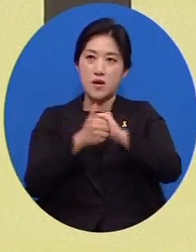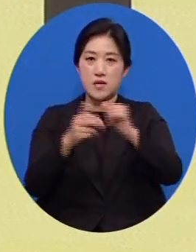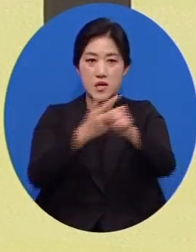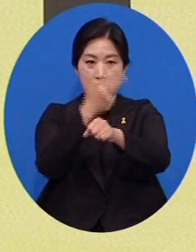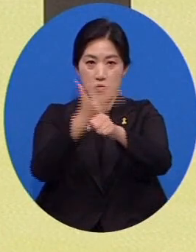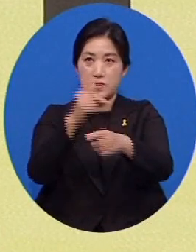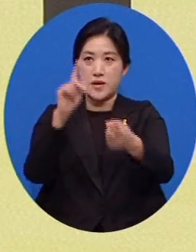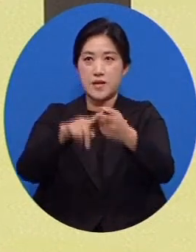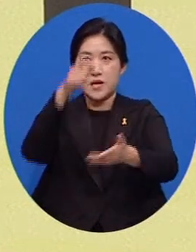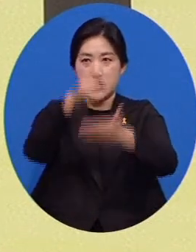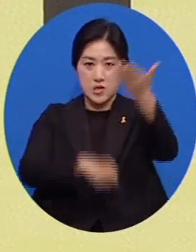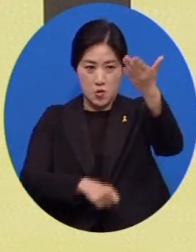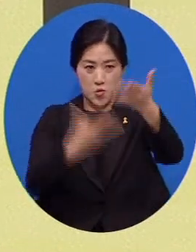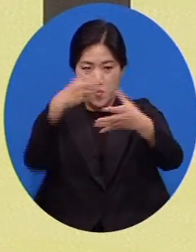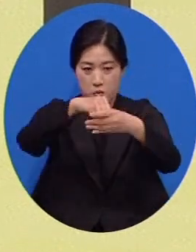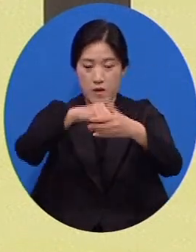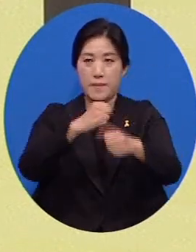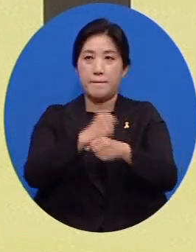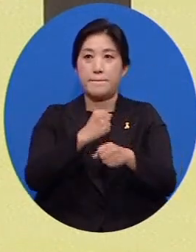7시간과 관련된 기록을 비롯해